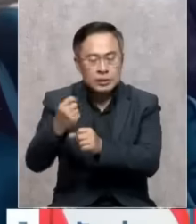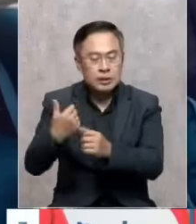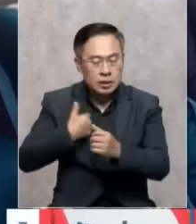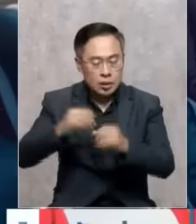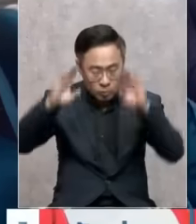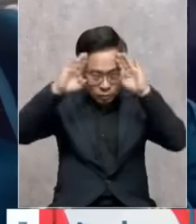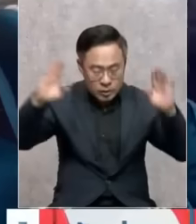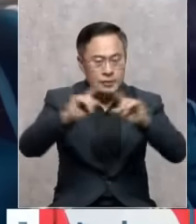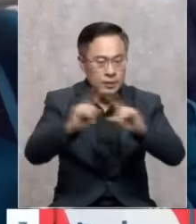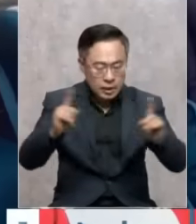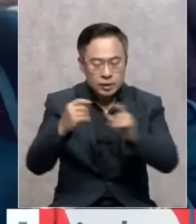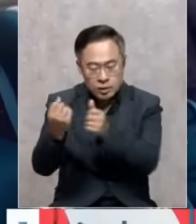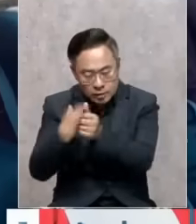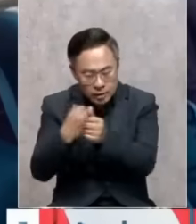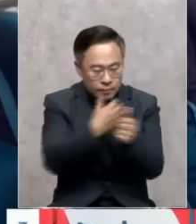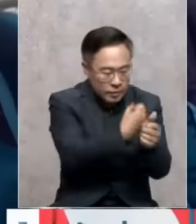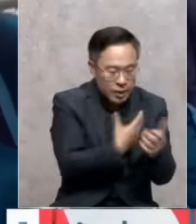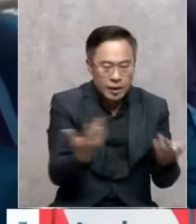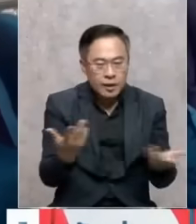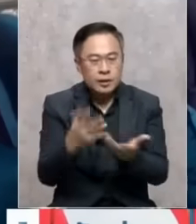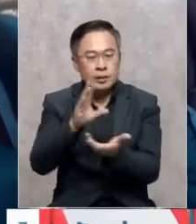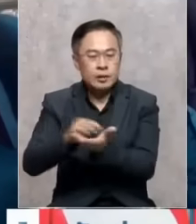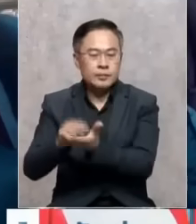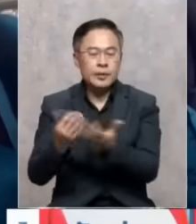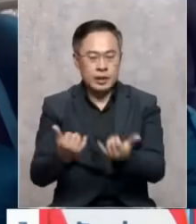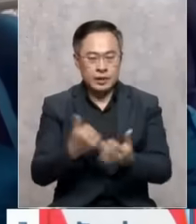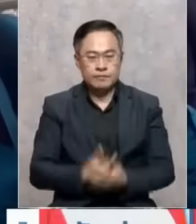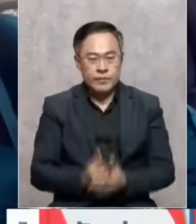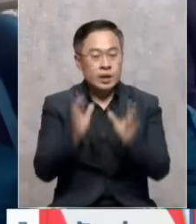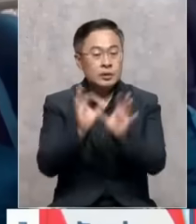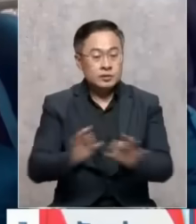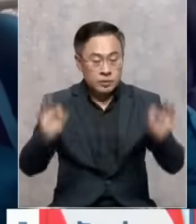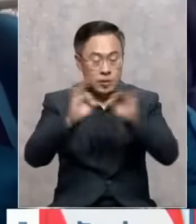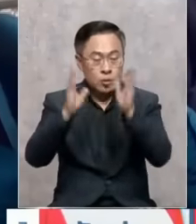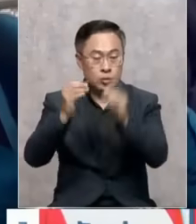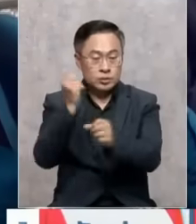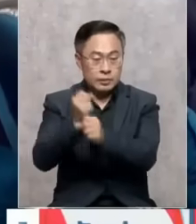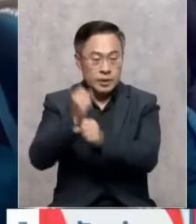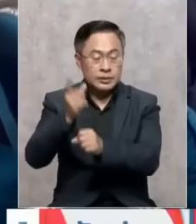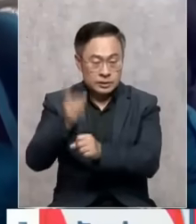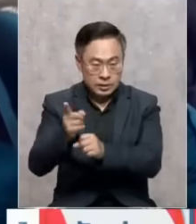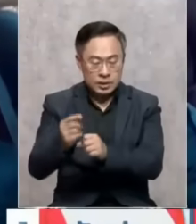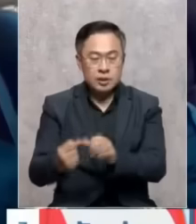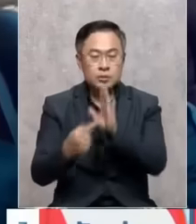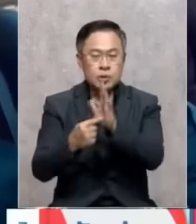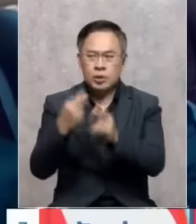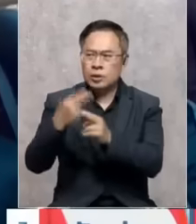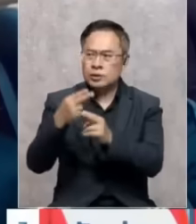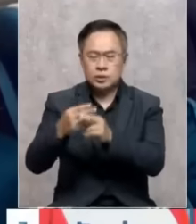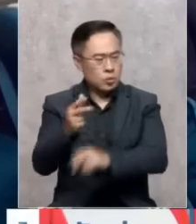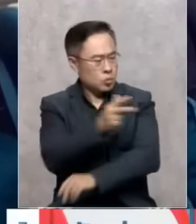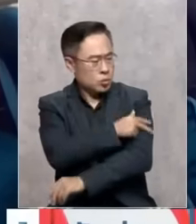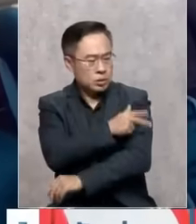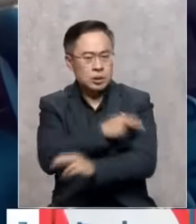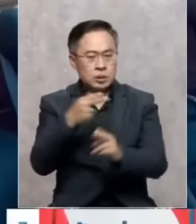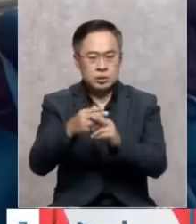ฟังนะคะต้องมาขอคำแนะนำขณะเดียวกันก็บอกนักวิชาการก็ต้องฟังนะคะอย่างคุณสุรชาติบำรุงสุขผู้เชี่ยวชาญสายความมั่น